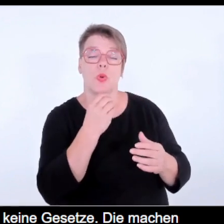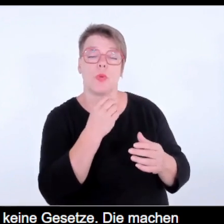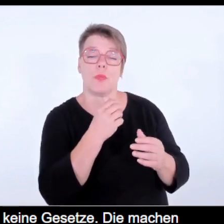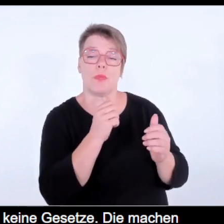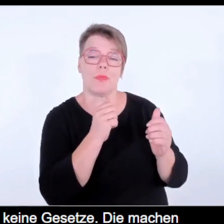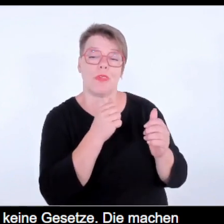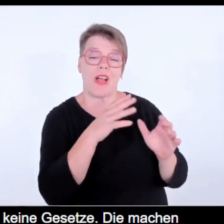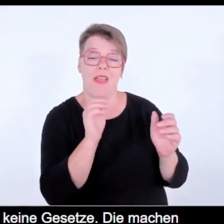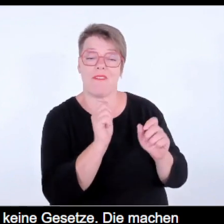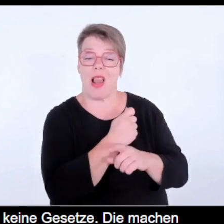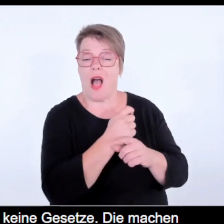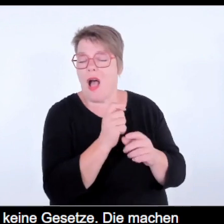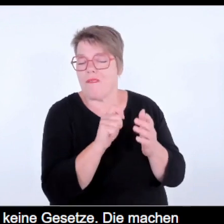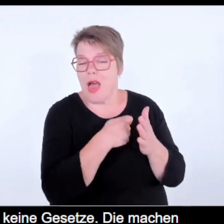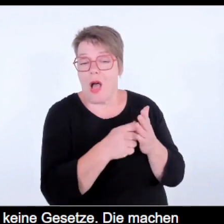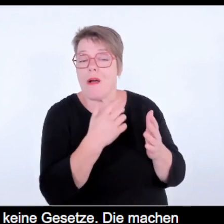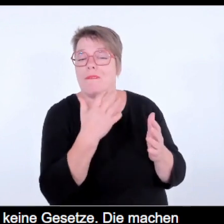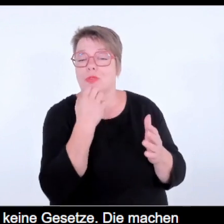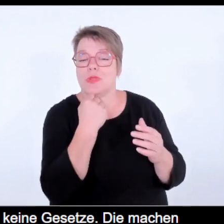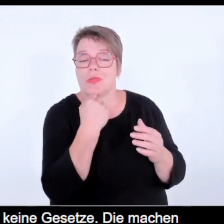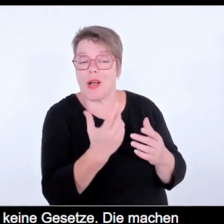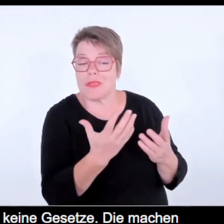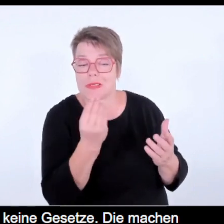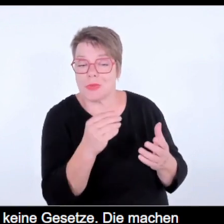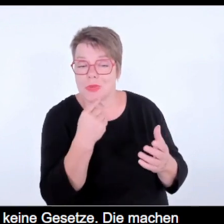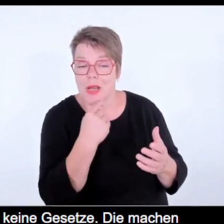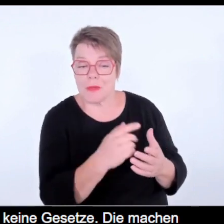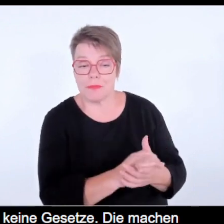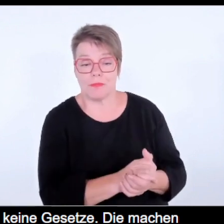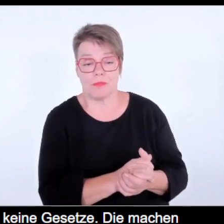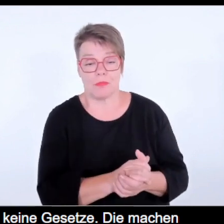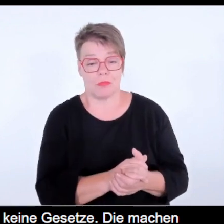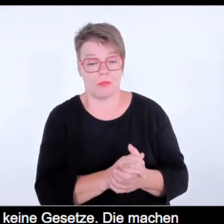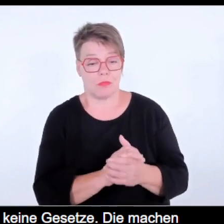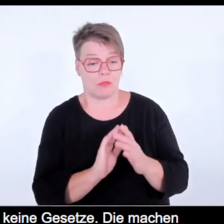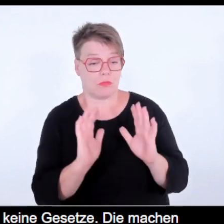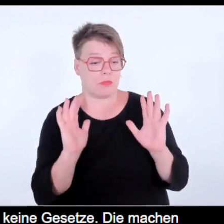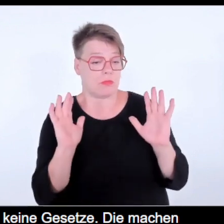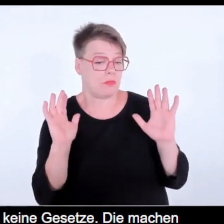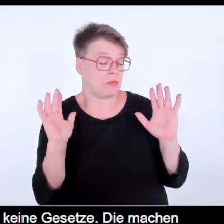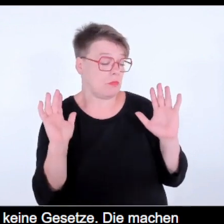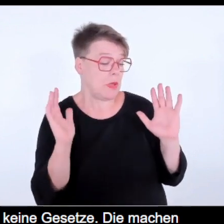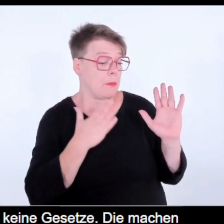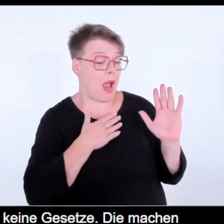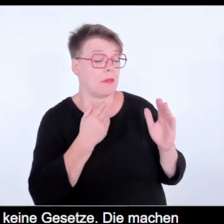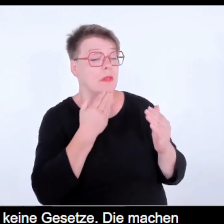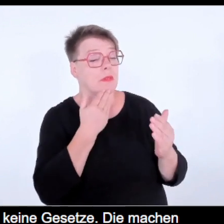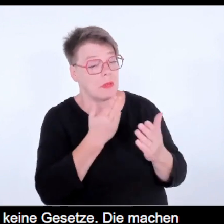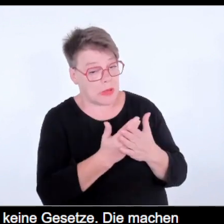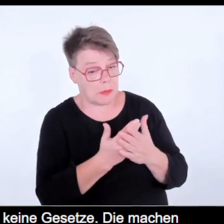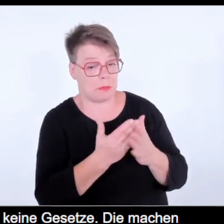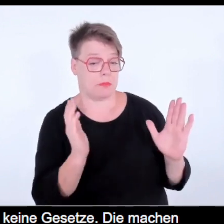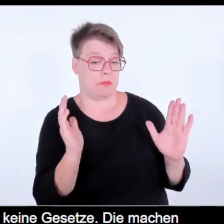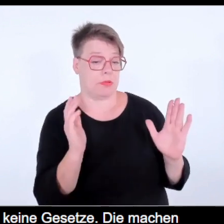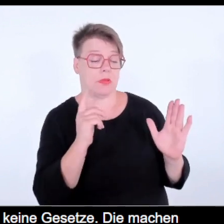bis es erlegt ist. Davor steht der Wähler und dann ich. Also man muss sich ja dann nochmal miteinander zusammensetzen. Und so